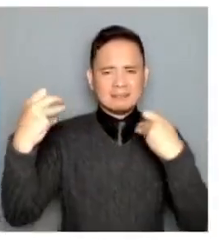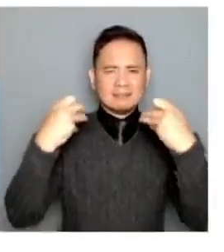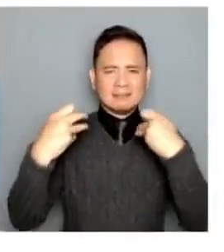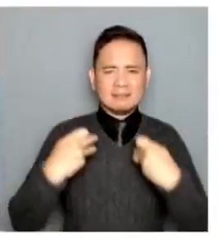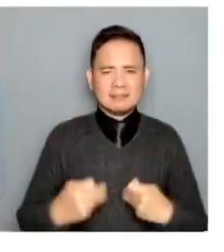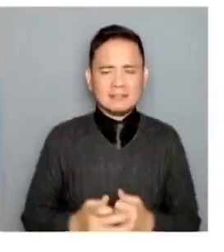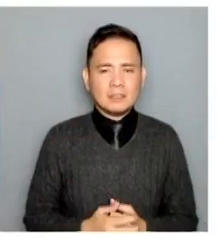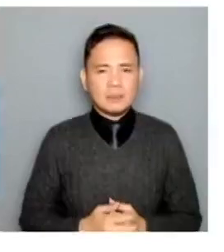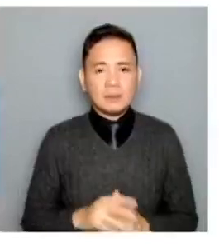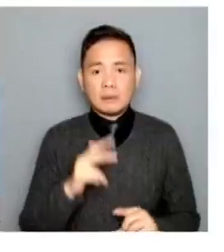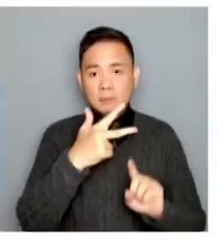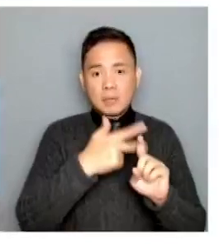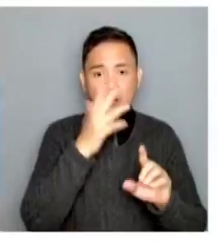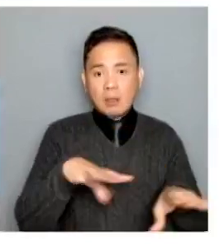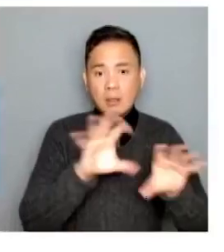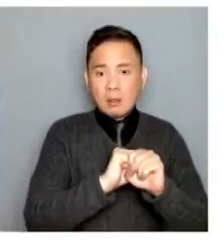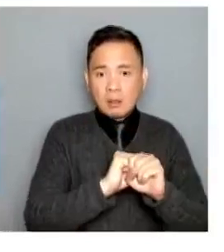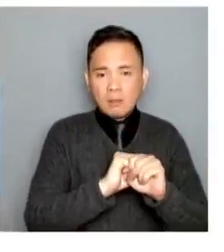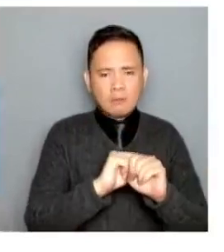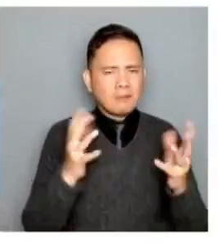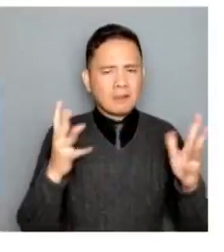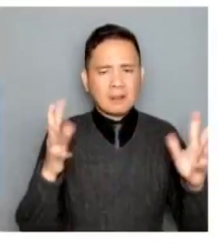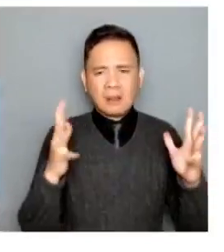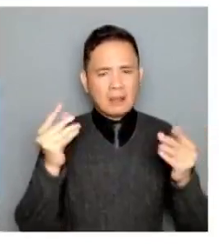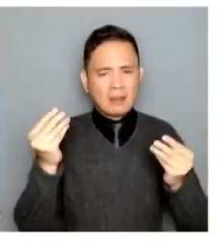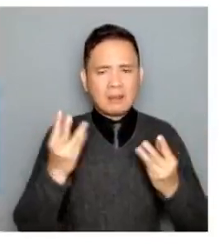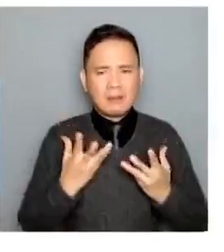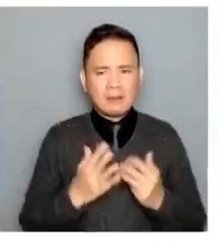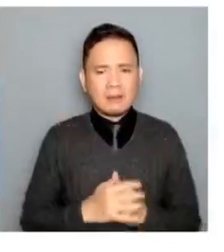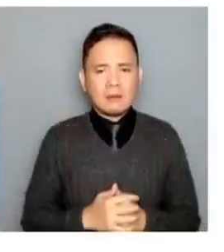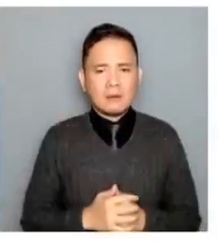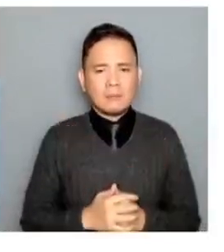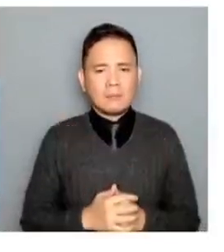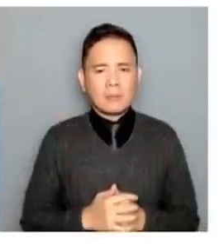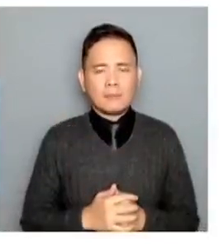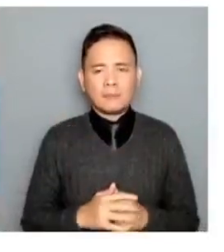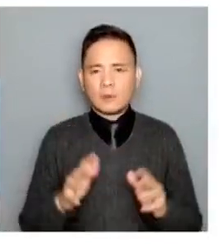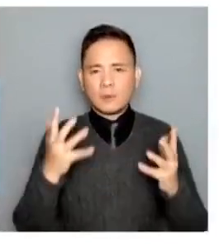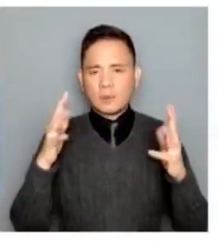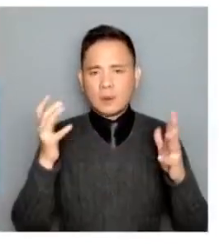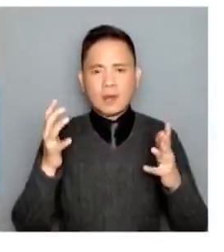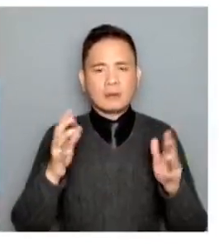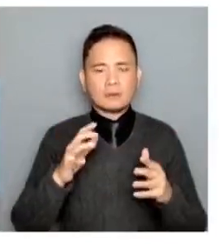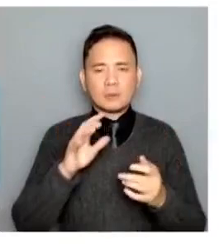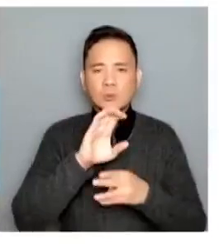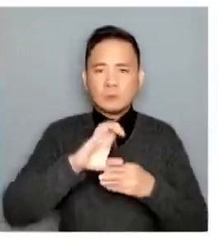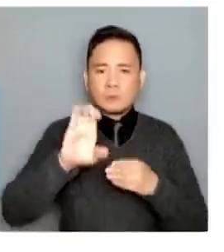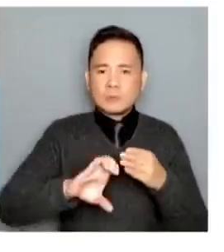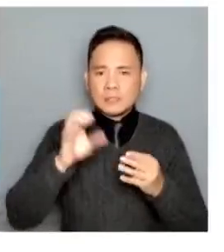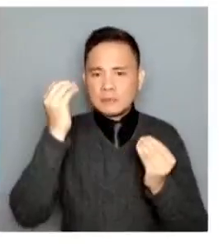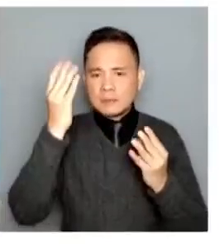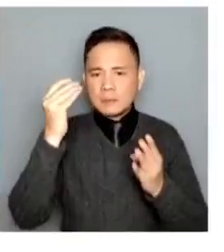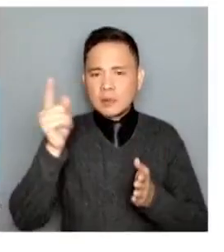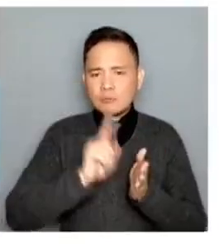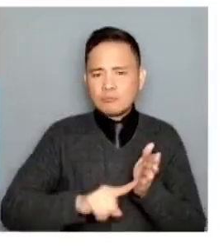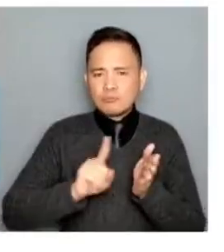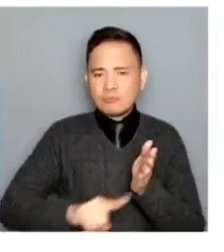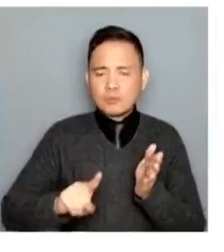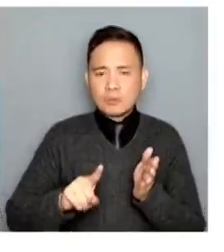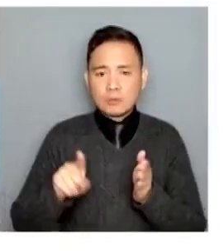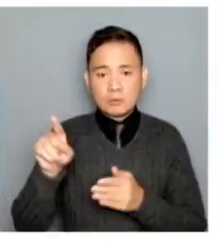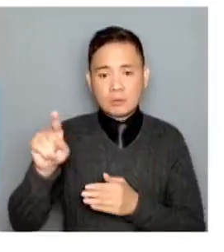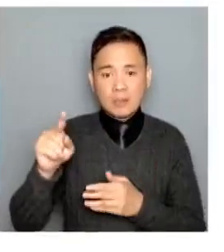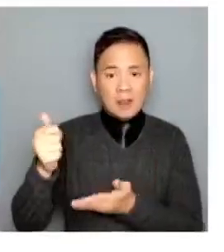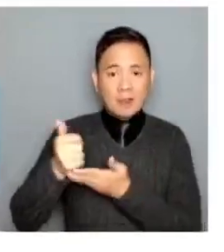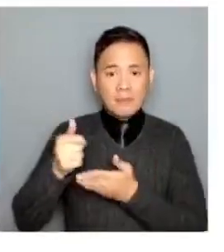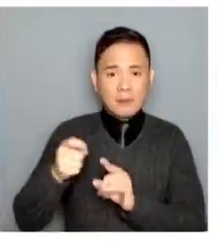after 3 months, tapos na po tayo, alis na po tayo. Wala po kasing ganong kakonkreto na tutulong ang national